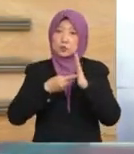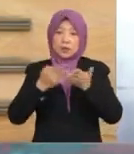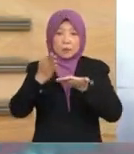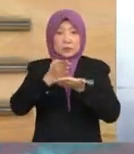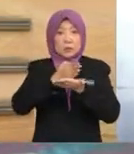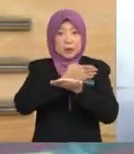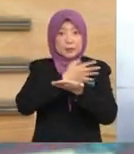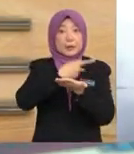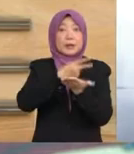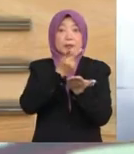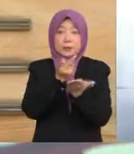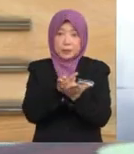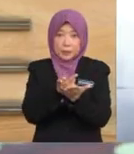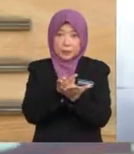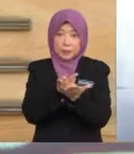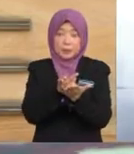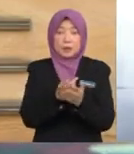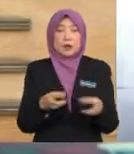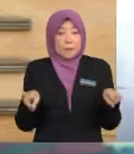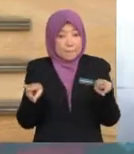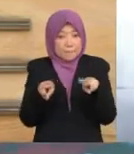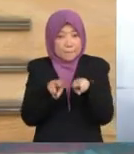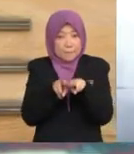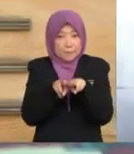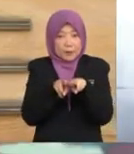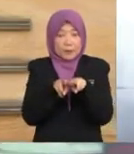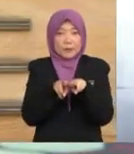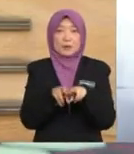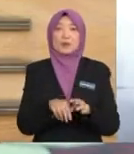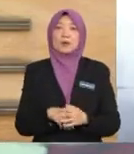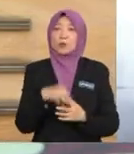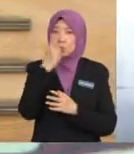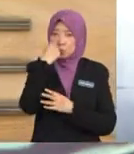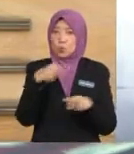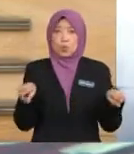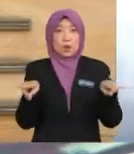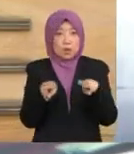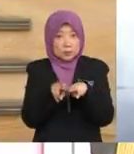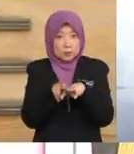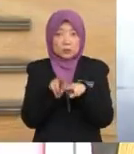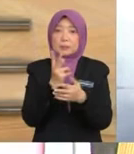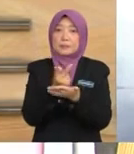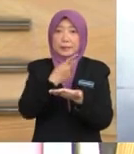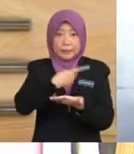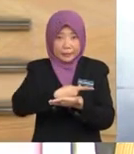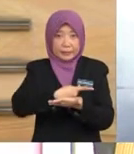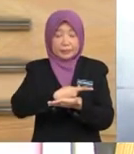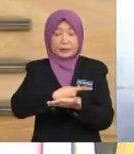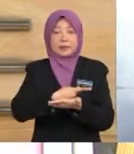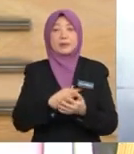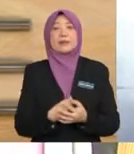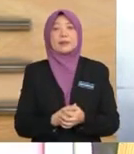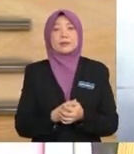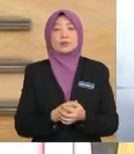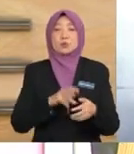Melepa kek itu maksudnya kita untuk mendekorasi kek, meratakan. Kita nak meratakan buttercream tu agar